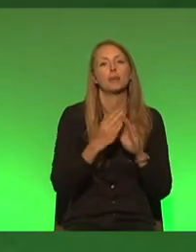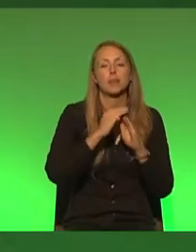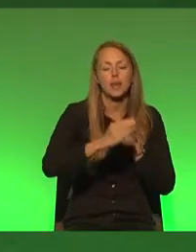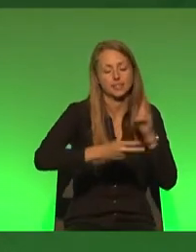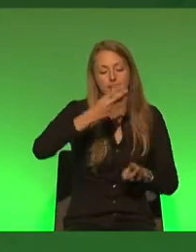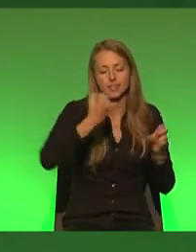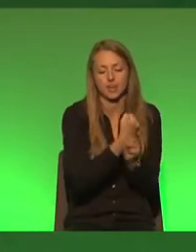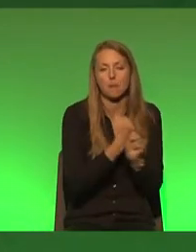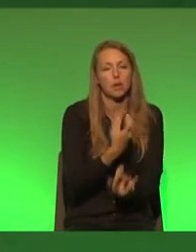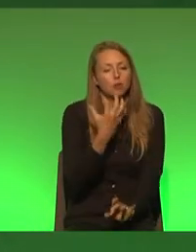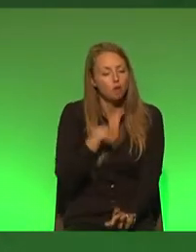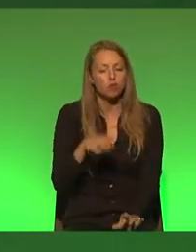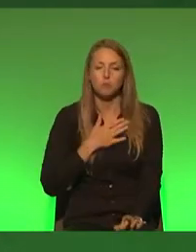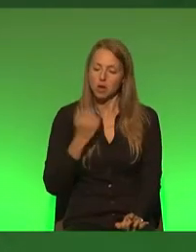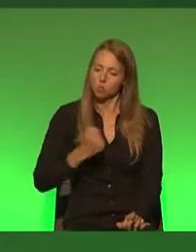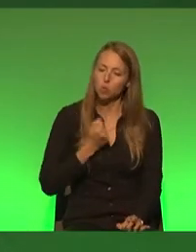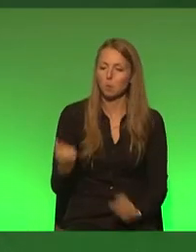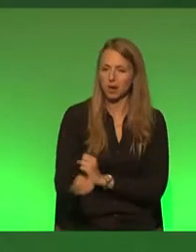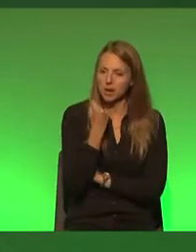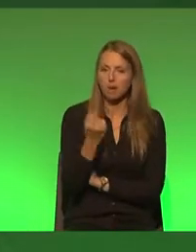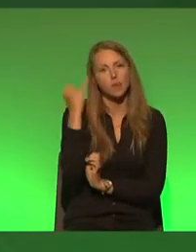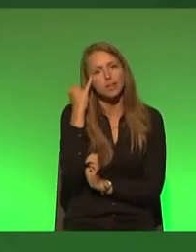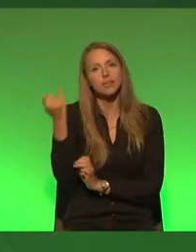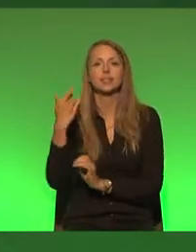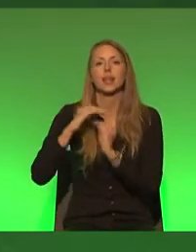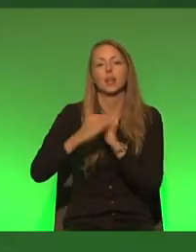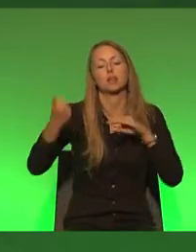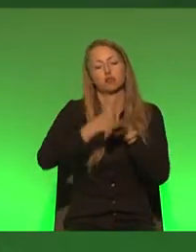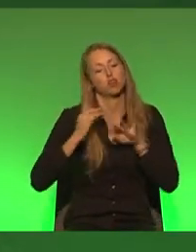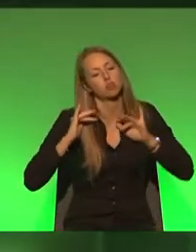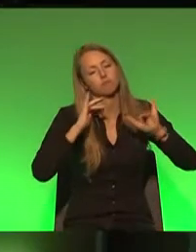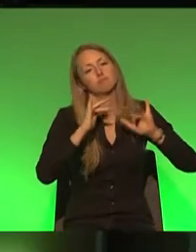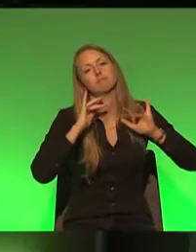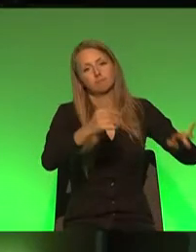meine Kraft und meine Ideen in den Landesvorstand einbringen und bitte euch um eure Unterstützung. Danke.